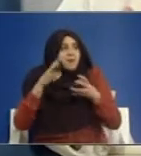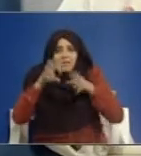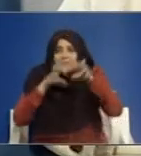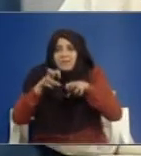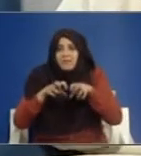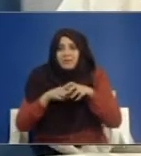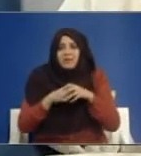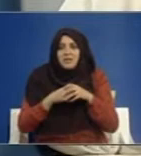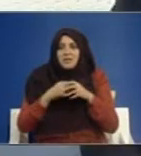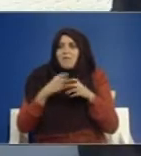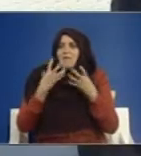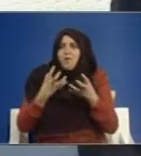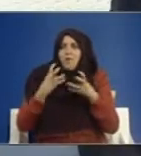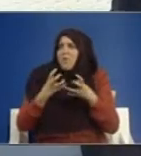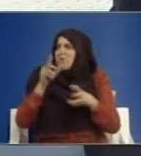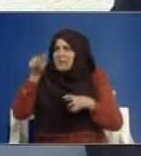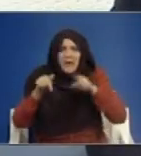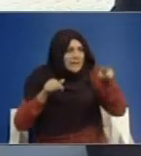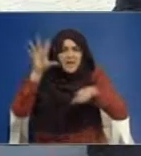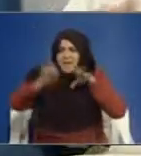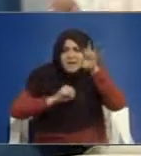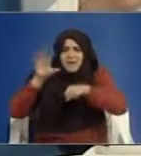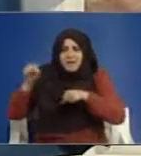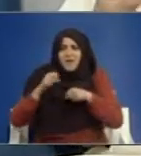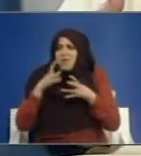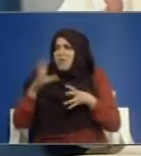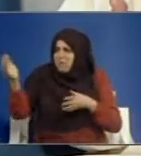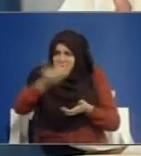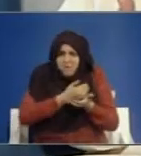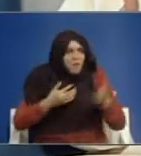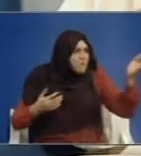معنى الشره؟ اللي هو يحب كلش ليه، يجمع ويمنع.